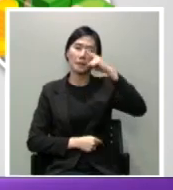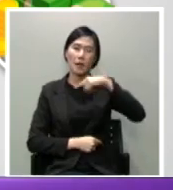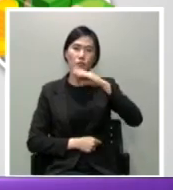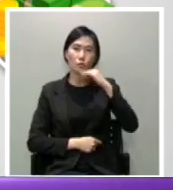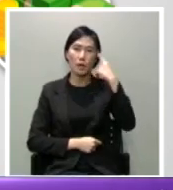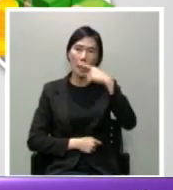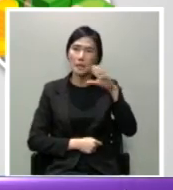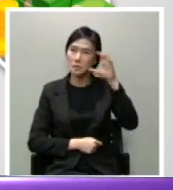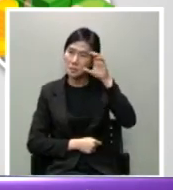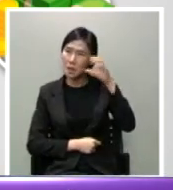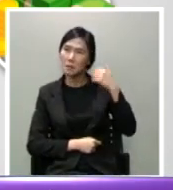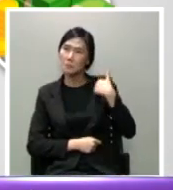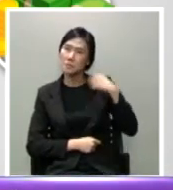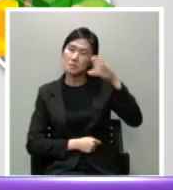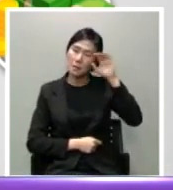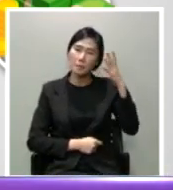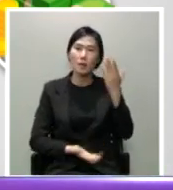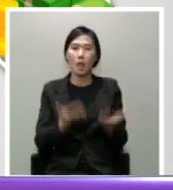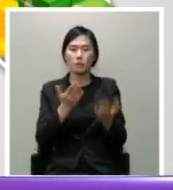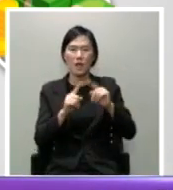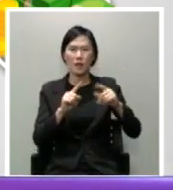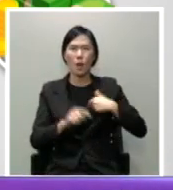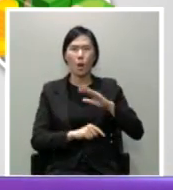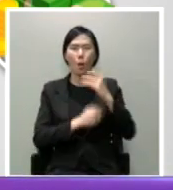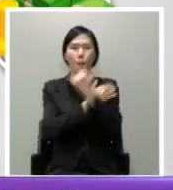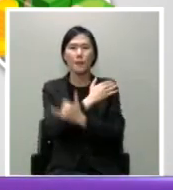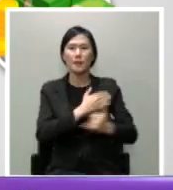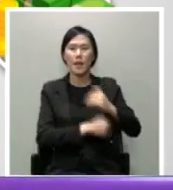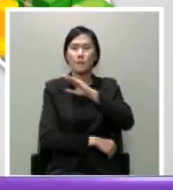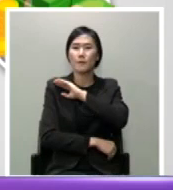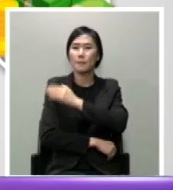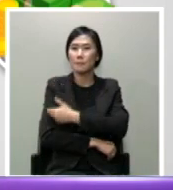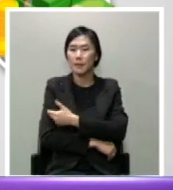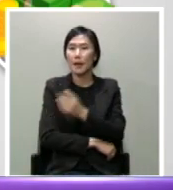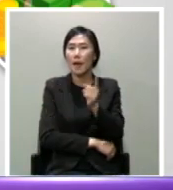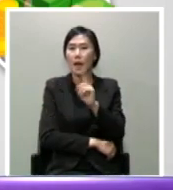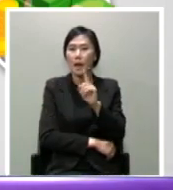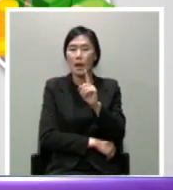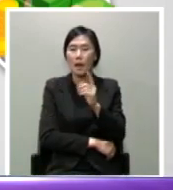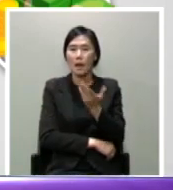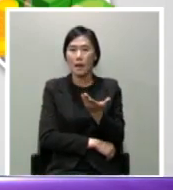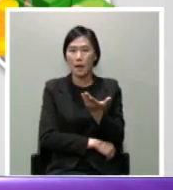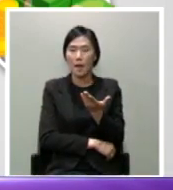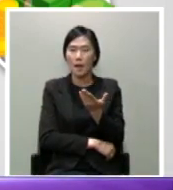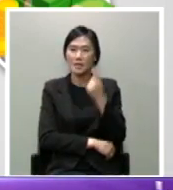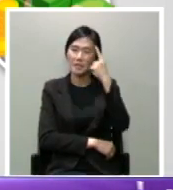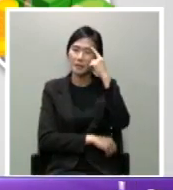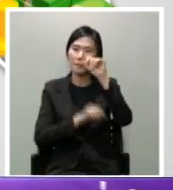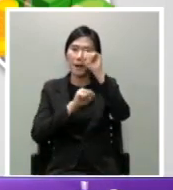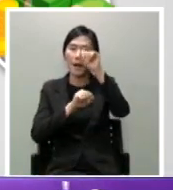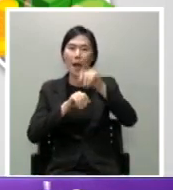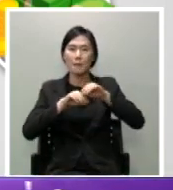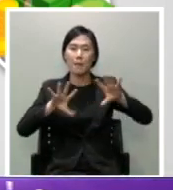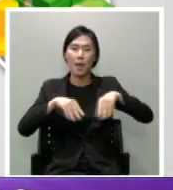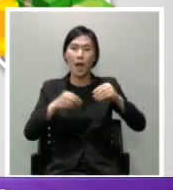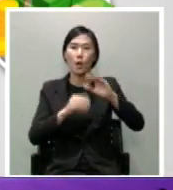รือไม่ก็แล้วแต่จุดยืนฟิลิปปินส์มันไม่อย่างนั้นสิเพราะจุดยืนฟิลิปปินส์ไปประกาศให้รู้ทั่วโล